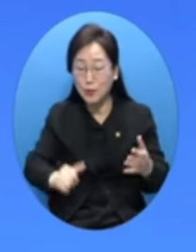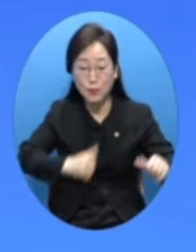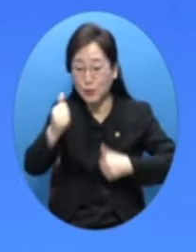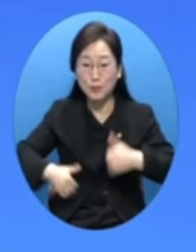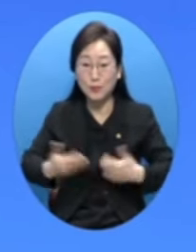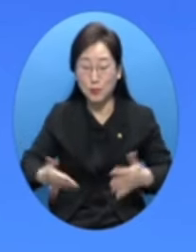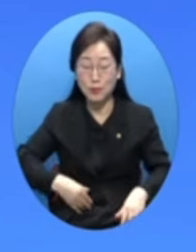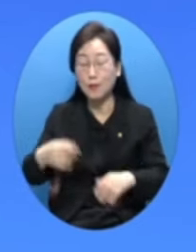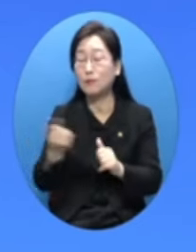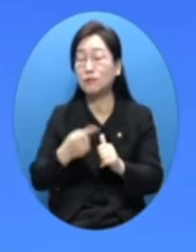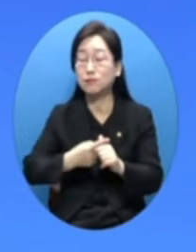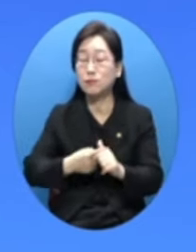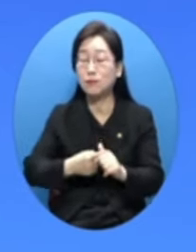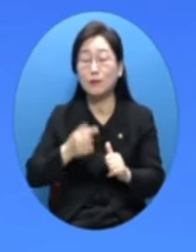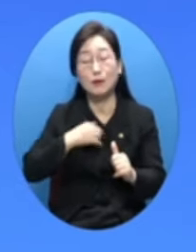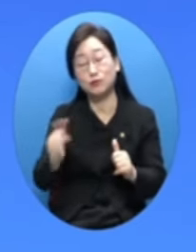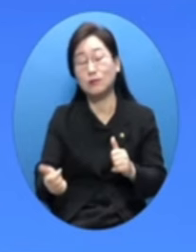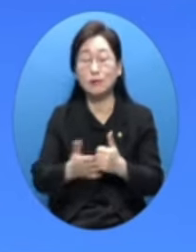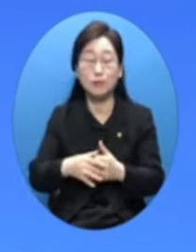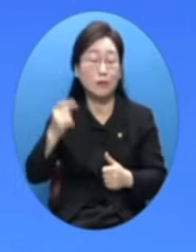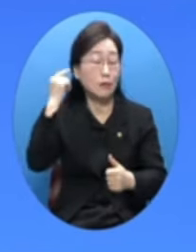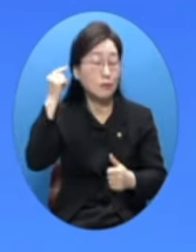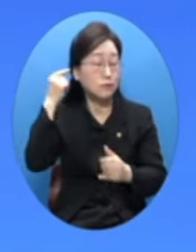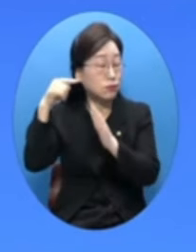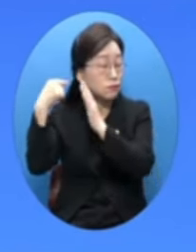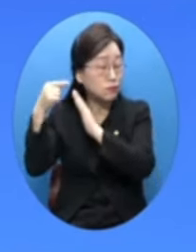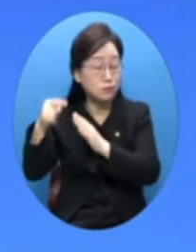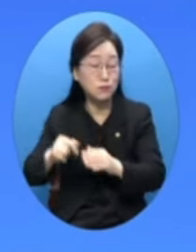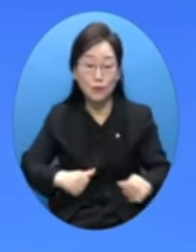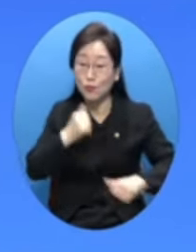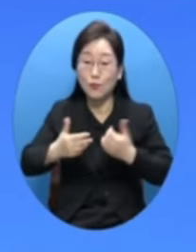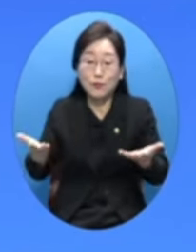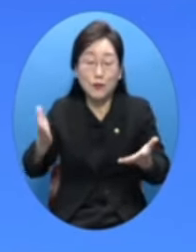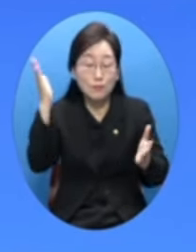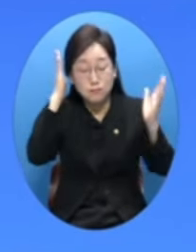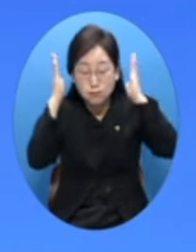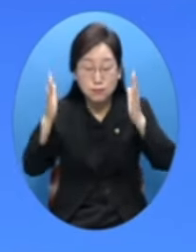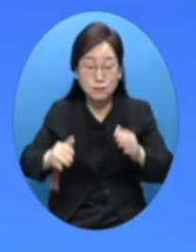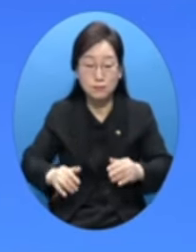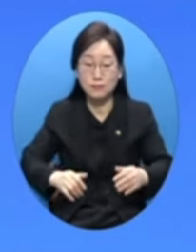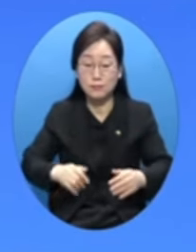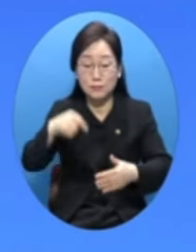해도 죽었는데 뭐 들려야 화를 내지, 들려야 속이 상하지.